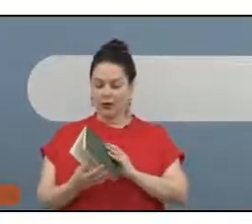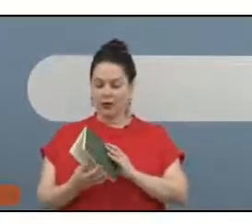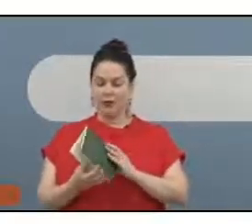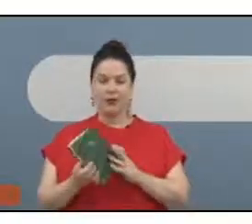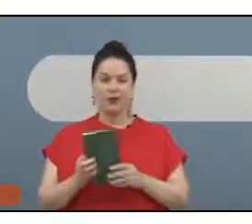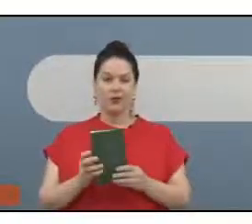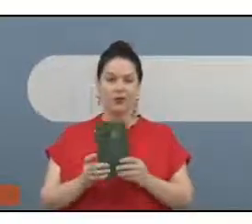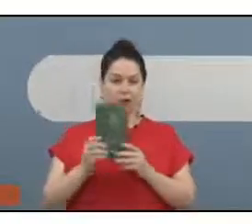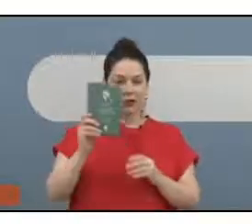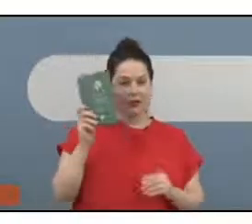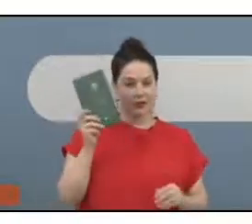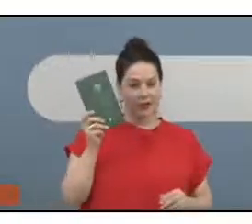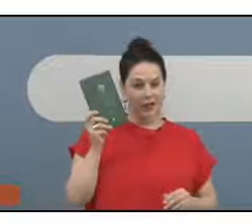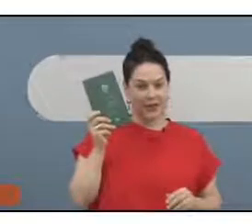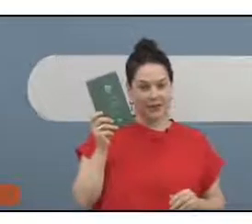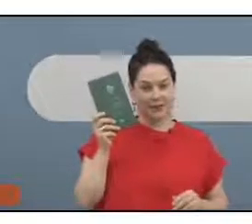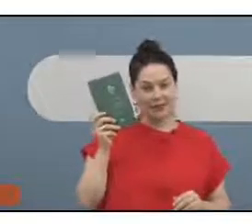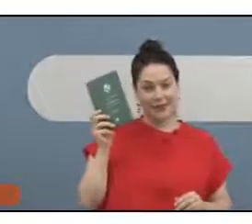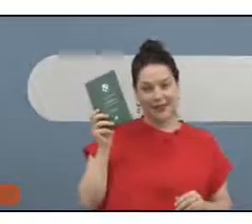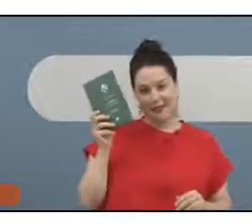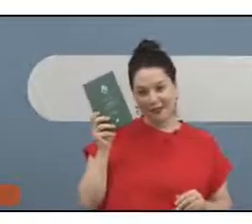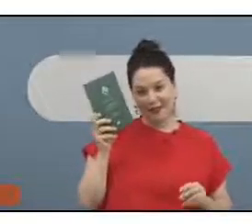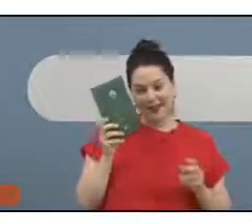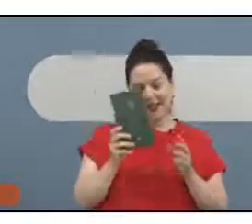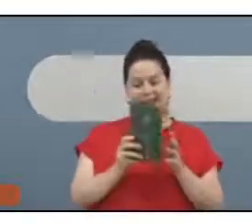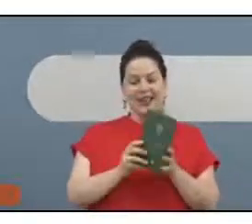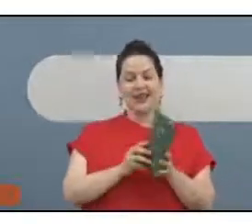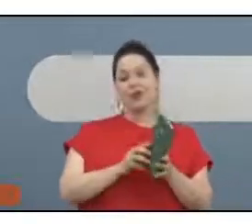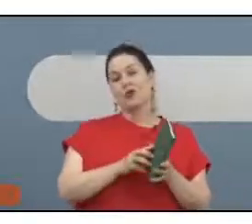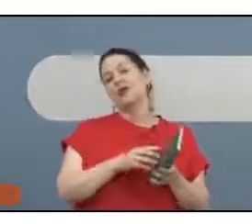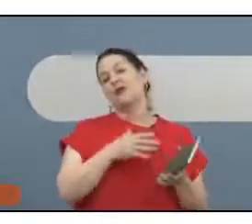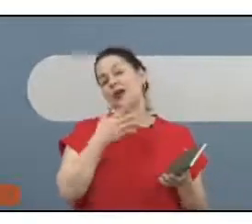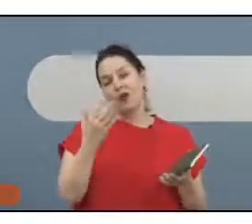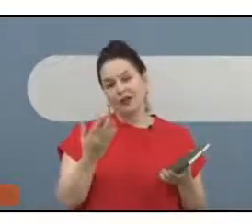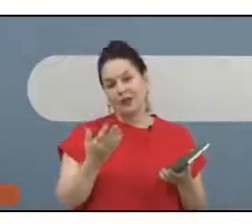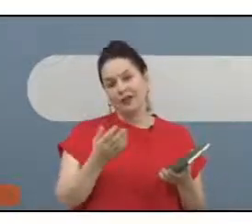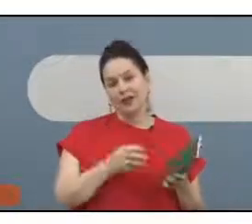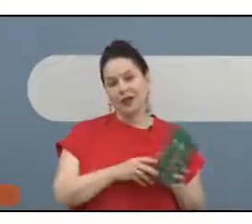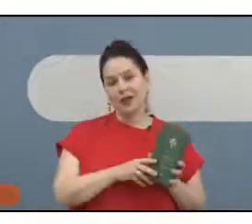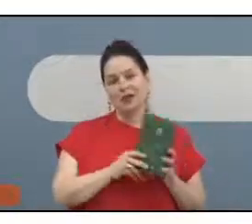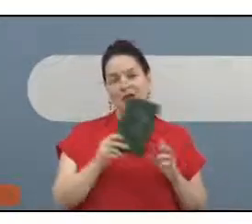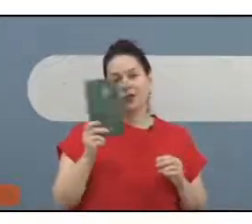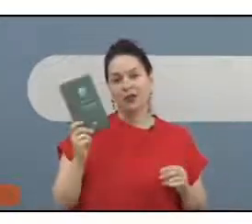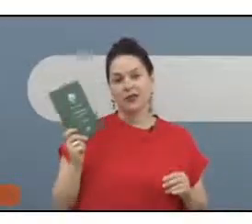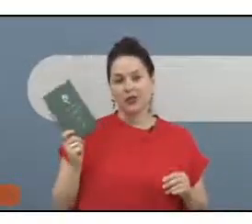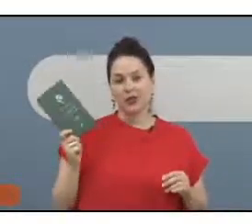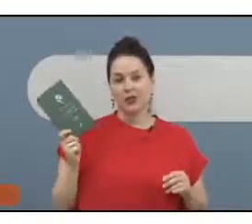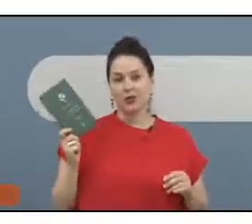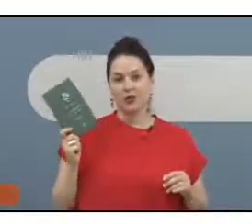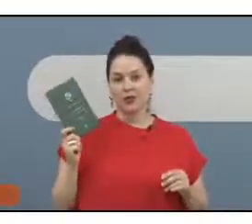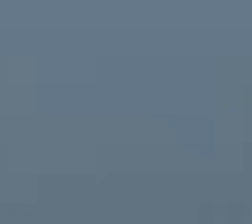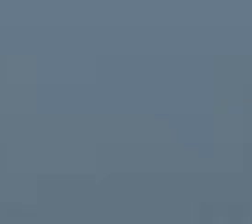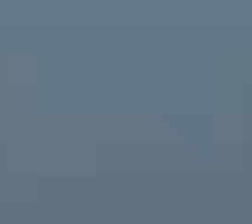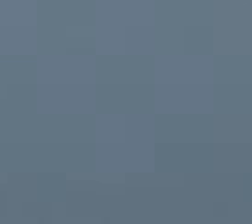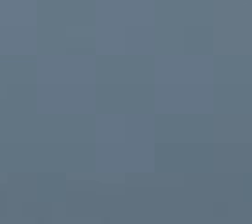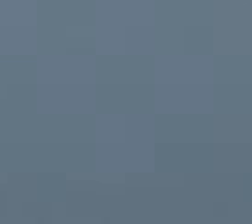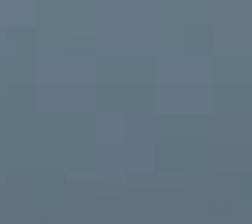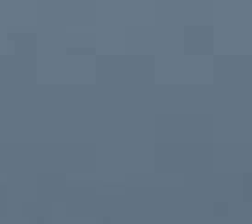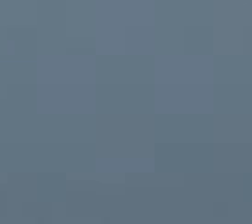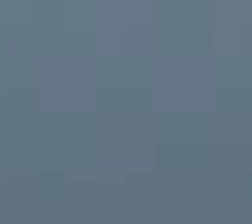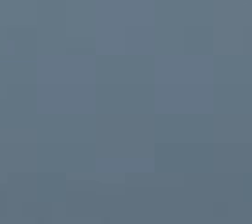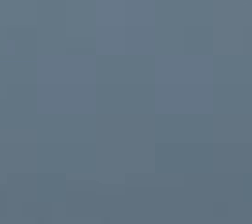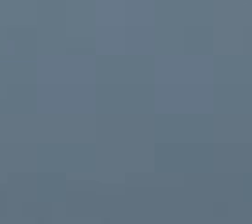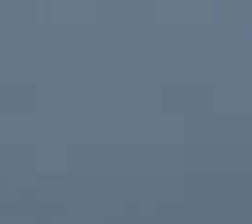לקוח מתוך מטמורפוזות, זה הספר, יש אותו בכל מיני תרגומים, התרגום הזה הוא של שמעון בוזגלו,